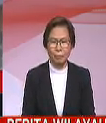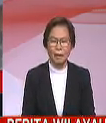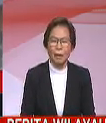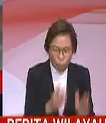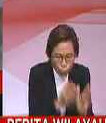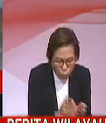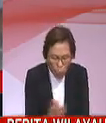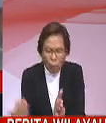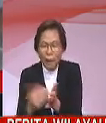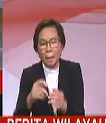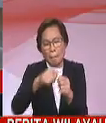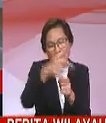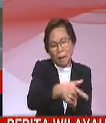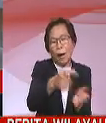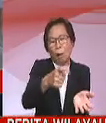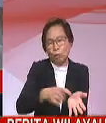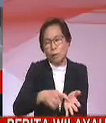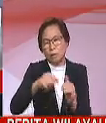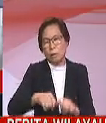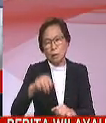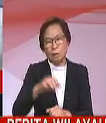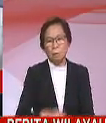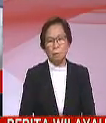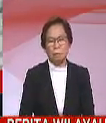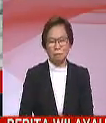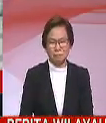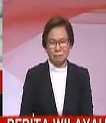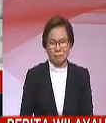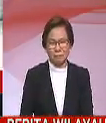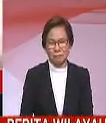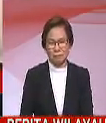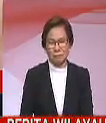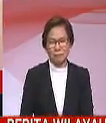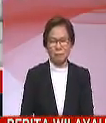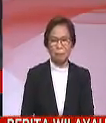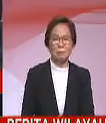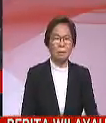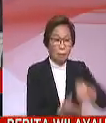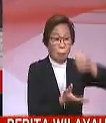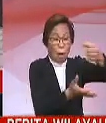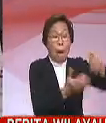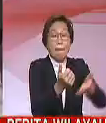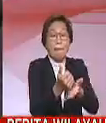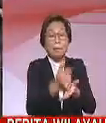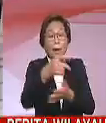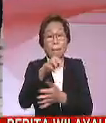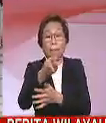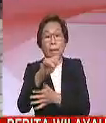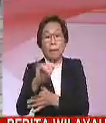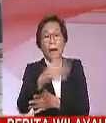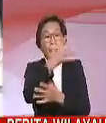membayar baliknya lah. So dalam tempohnya setidaknya boleh mencari peluang pekerjaan. Pakej bantuan Permai yang bernilai